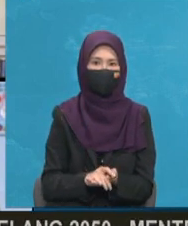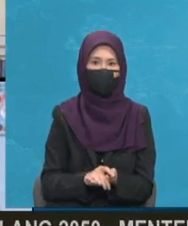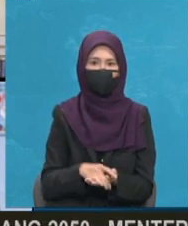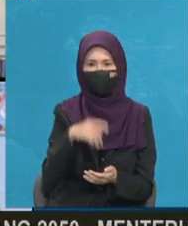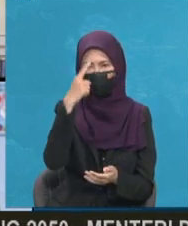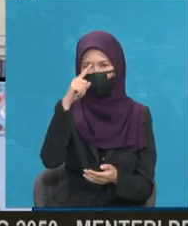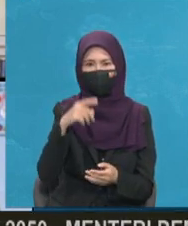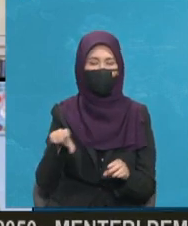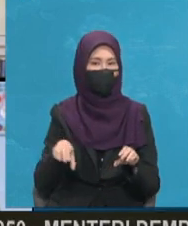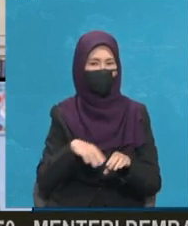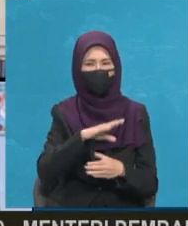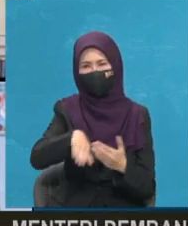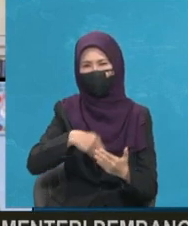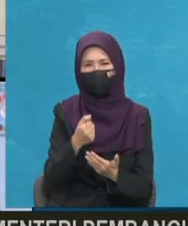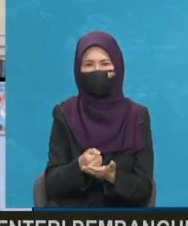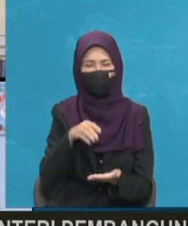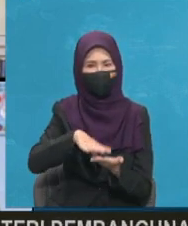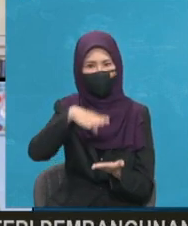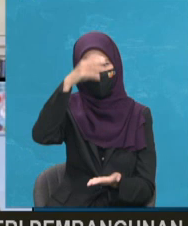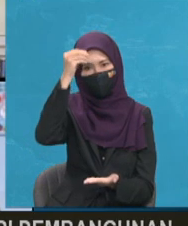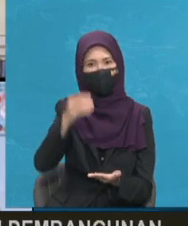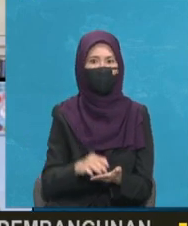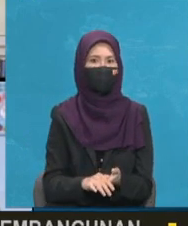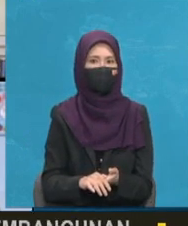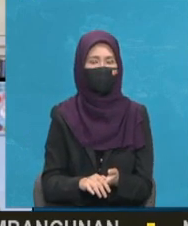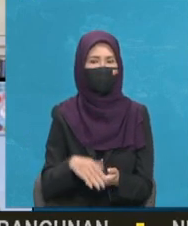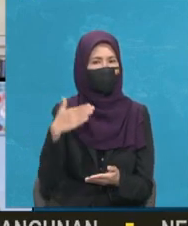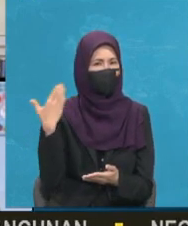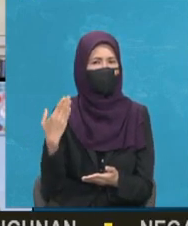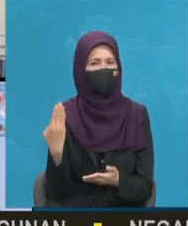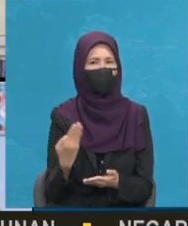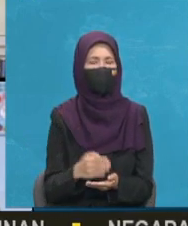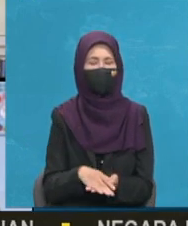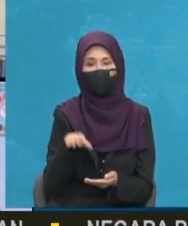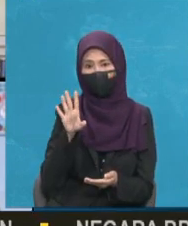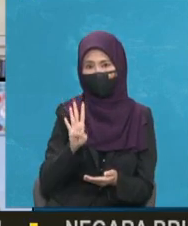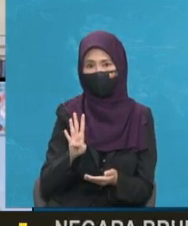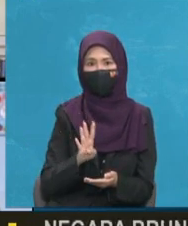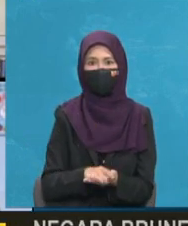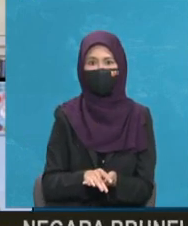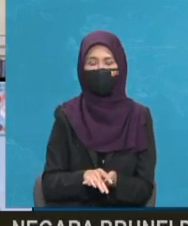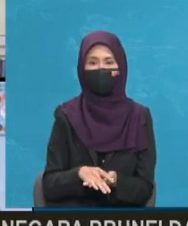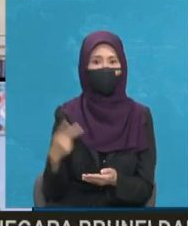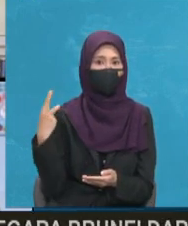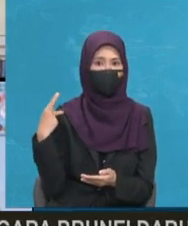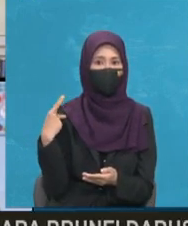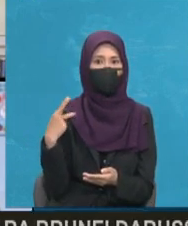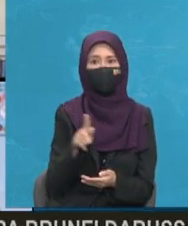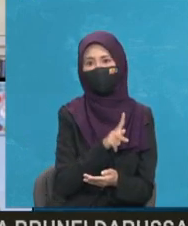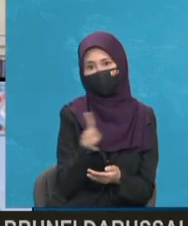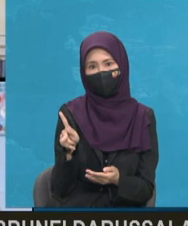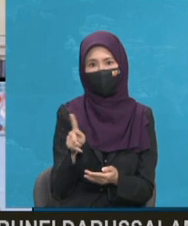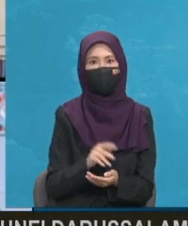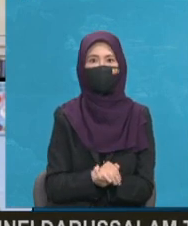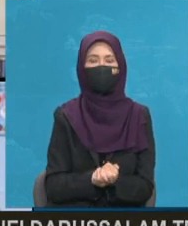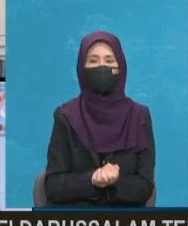semester pendek ini bisa racing Yahoo mekanik 44 disertai oleh pegawai-pegawai kanan dari simile dan rangkaiannya